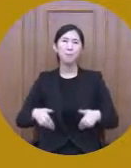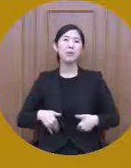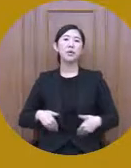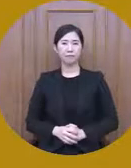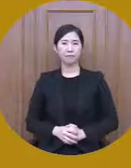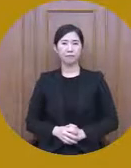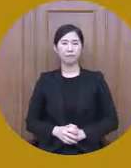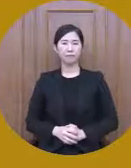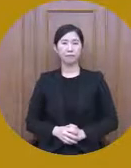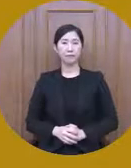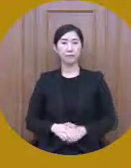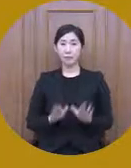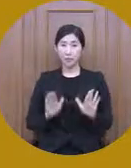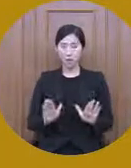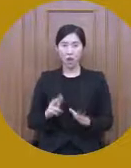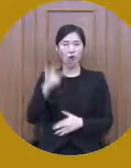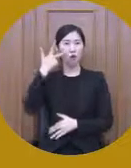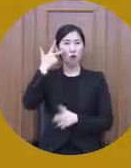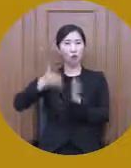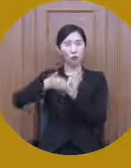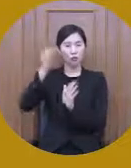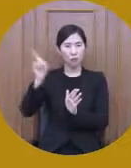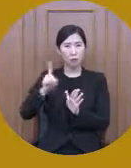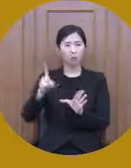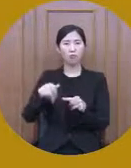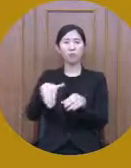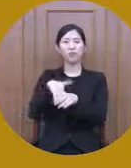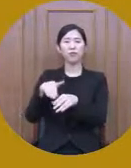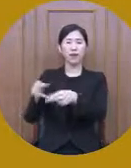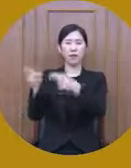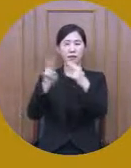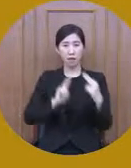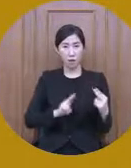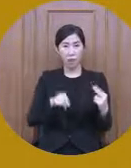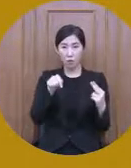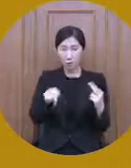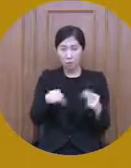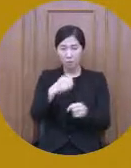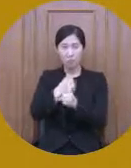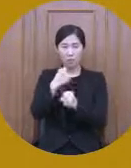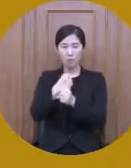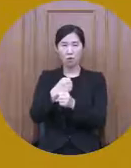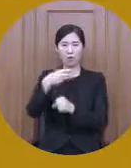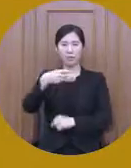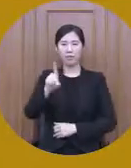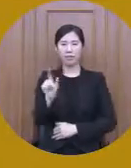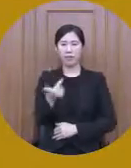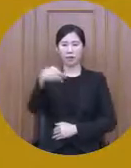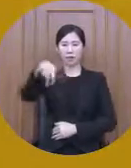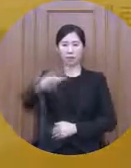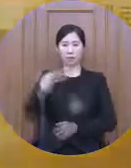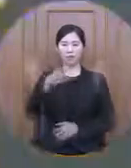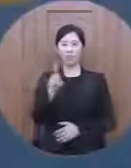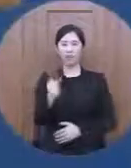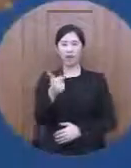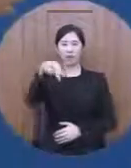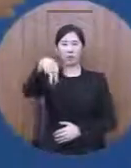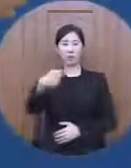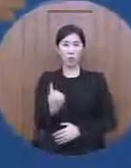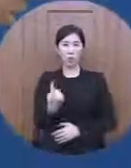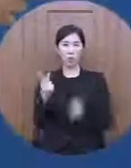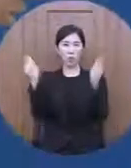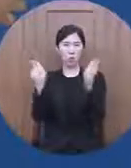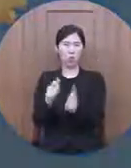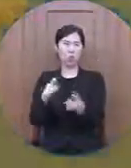하셨습니다. 이제 여주시가 문화예술계를 통해 탄소저감을 실천하는 경기도의 모범이 되겠습니다.